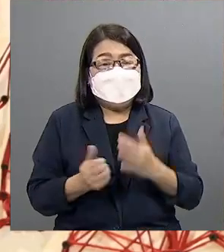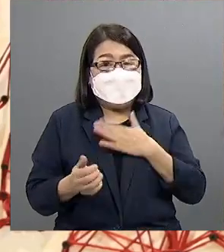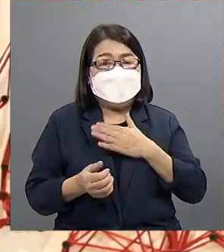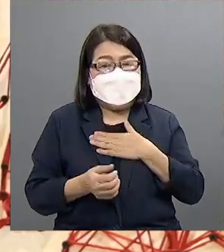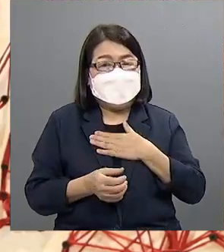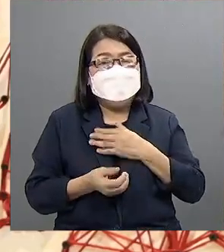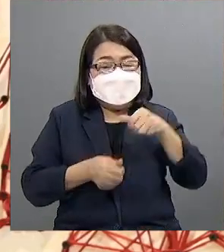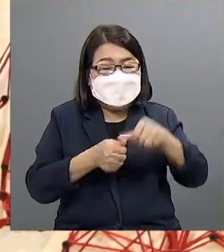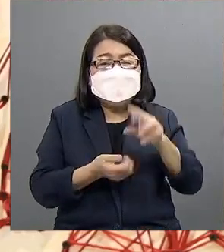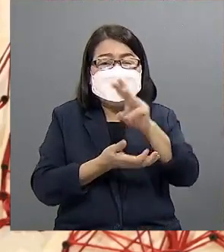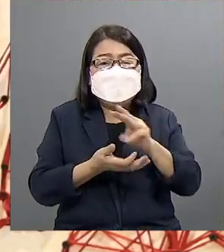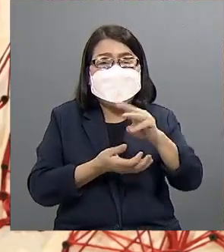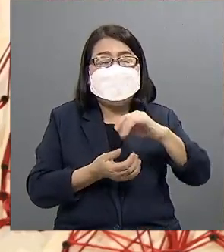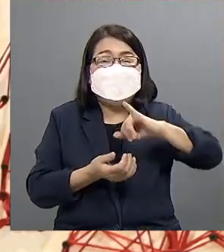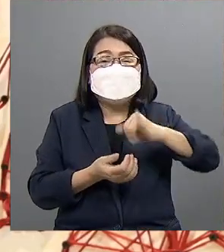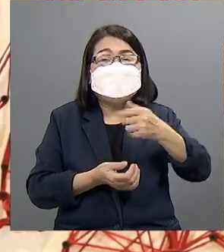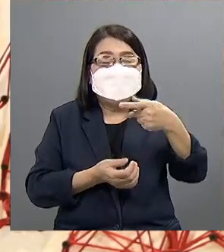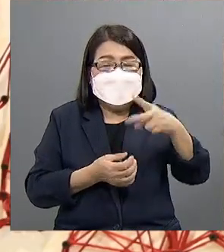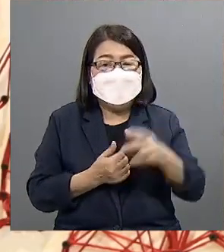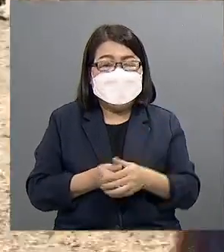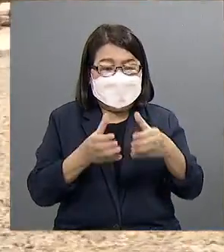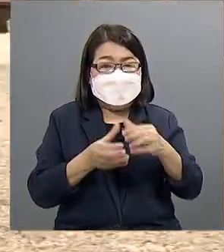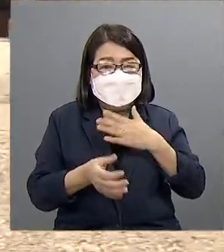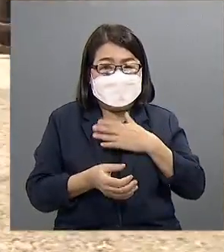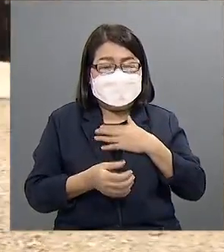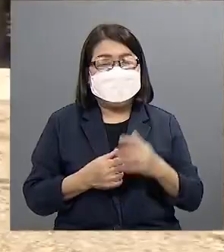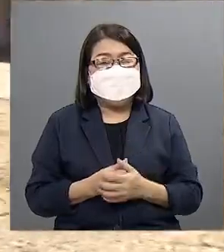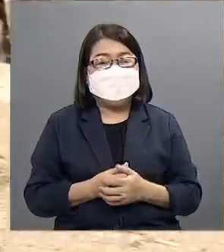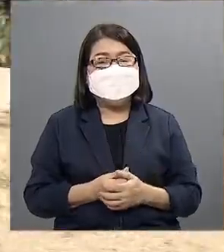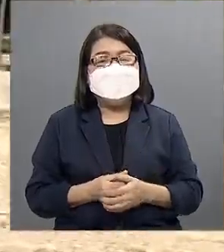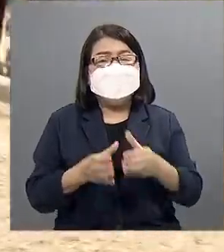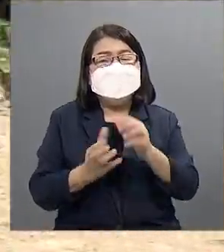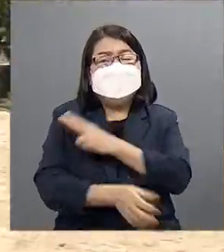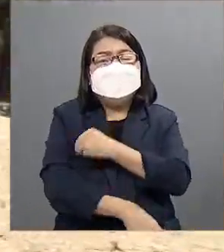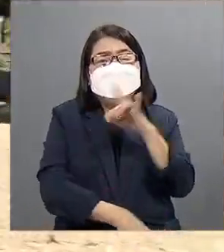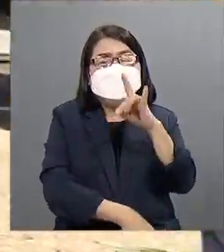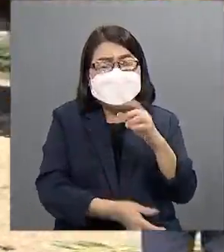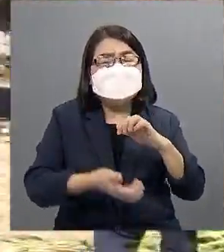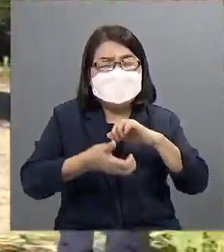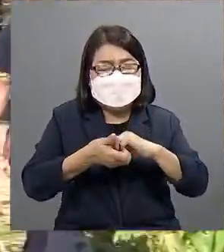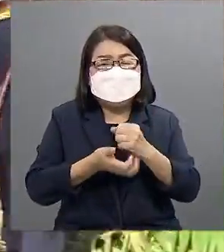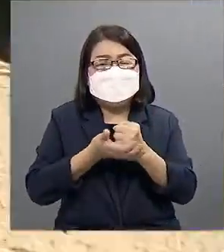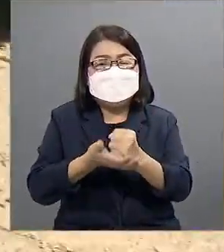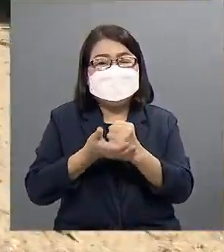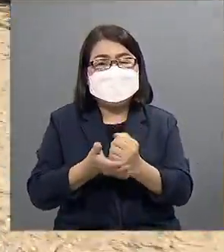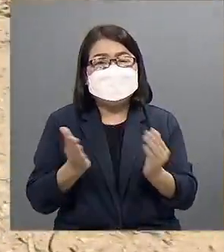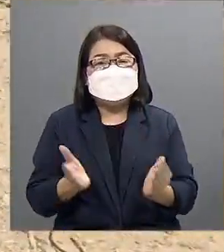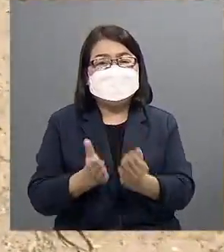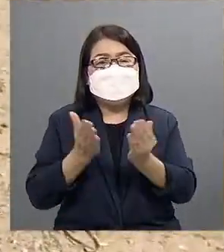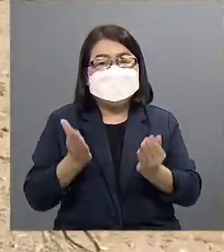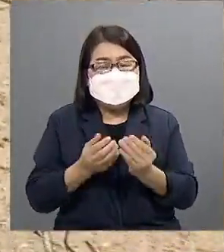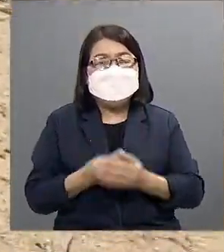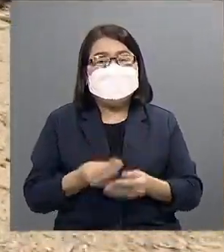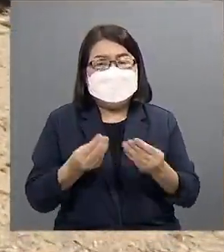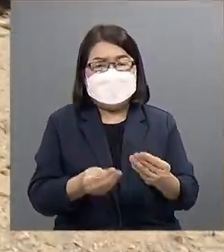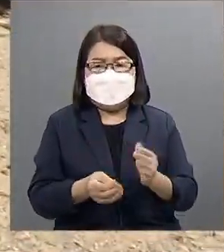การแพทย์เจ้าฟ้าจุฬาภรณ์ราชวิทยาลัยจุฬาภรณ์ได้เข้ามามีส่วนร่วมและสนับสนุนให้เกิดการอนุรักษ์ช้างไทย